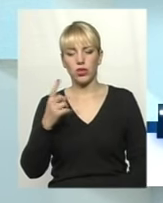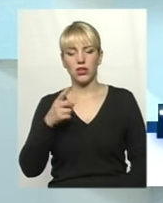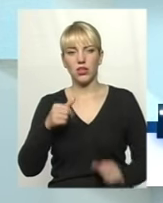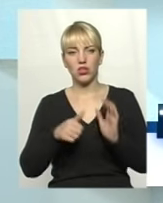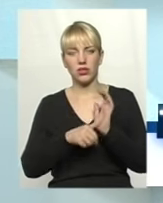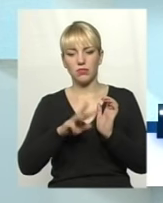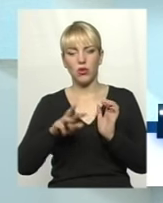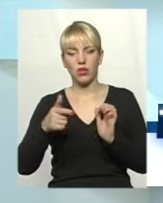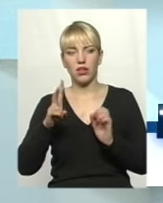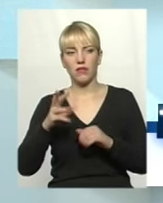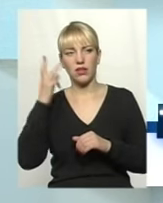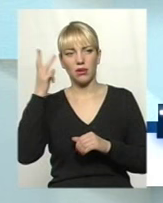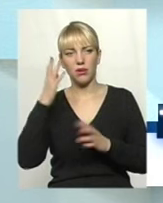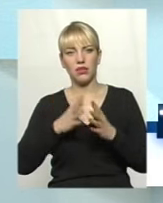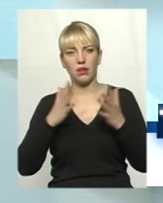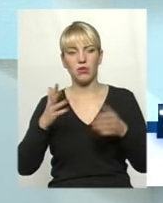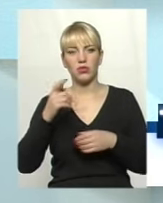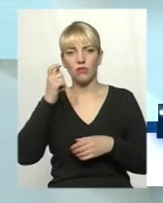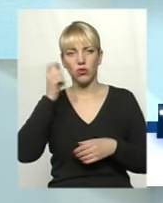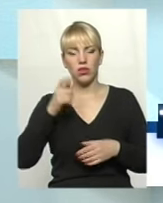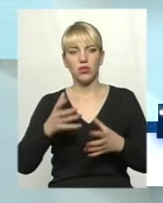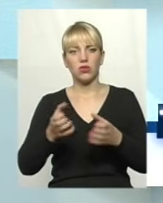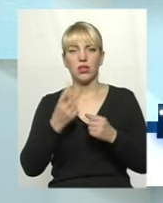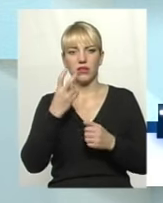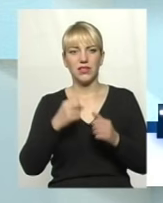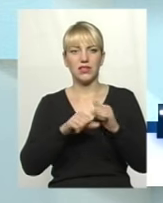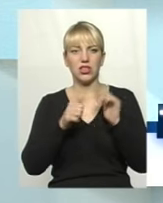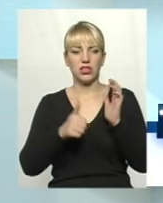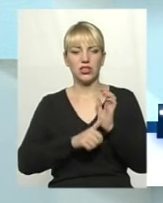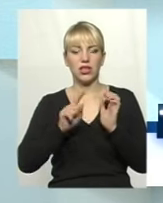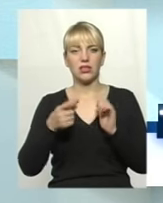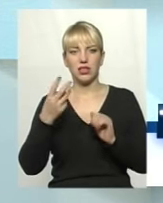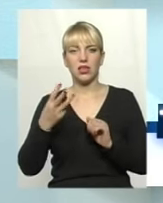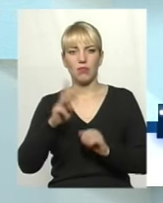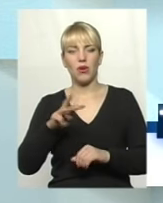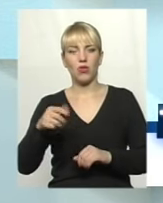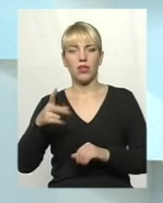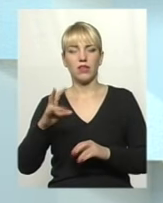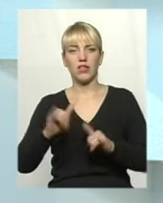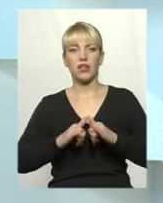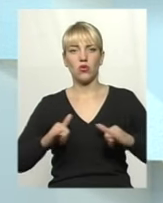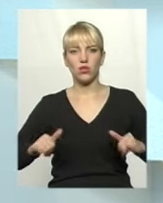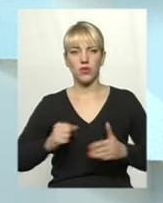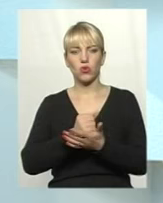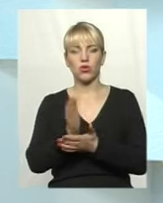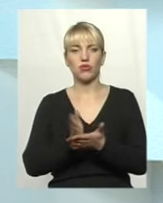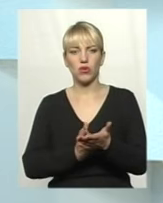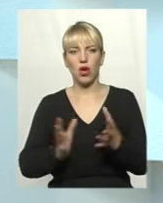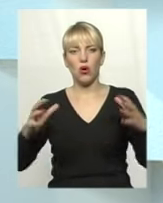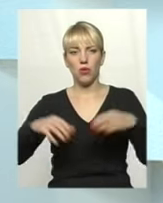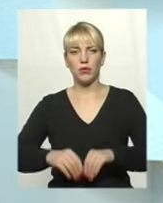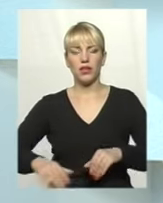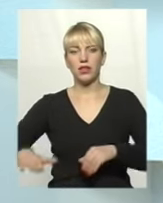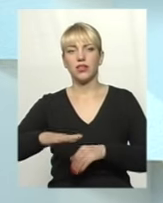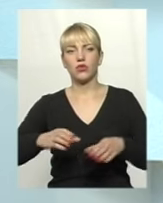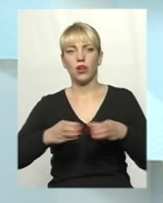а Хмельницька область найбільша в Україні, це отримала 216,3 мільйона гривень на розвиток інфраструктури об'єднаних